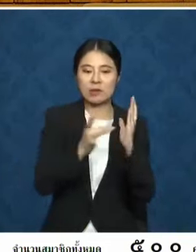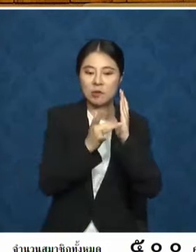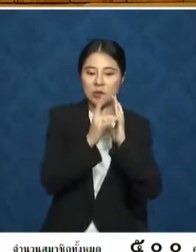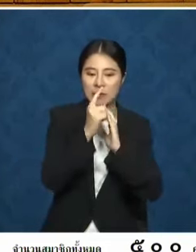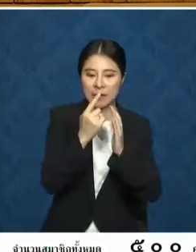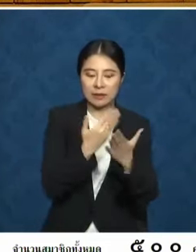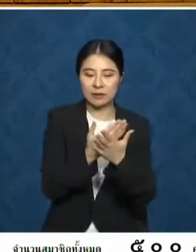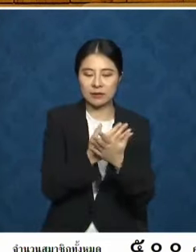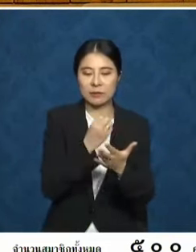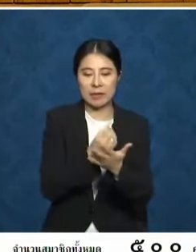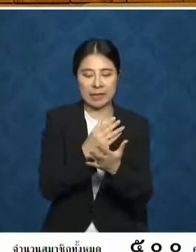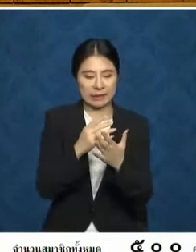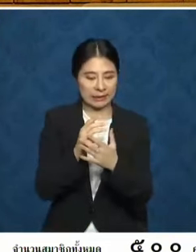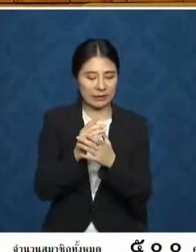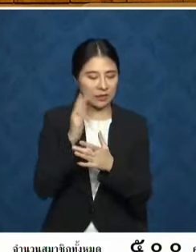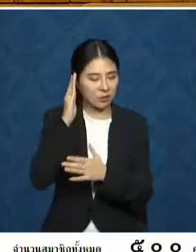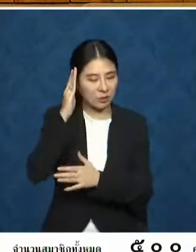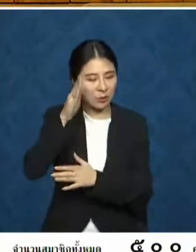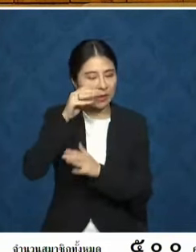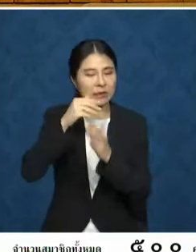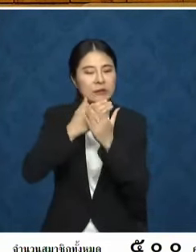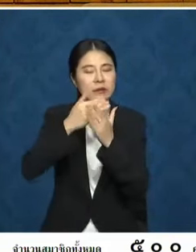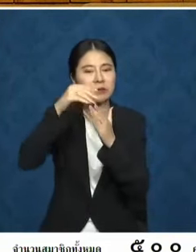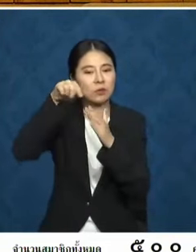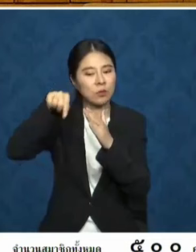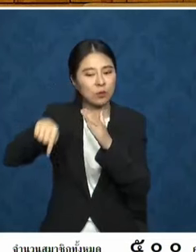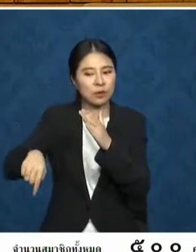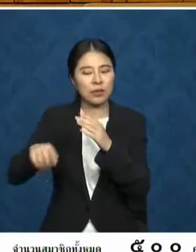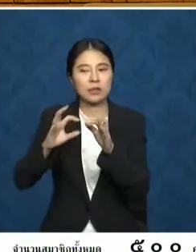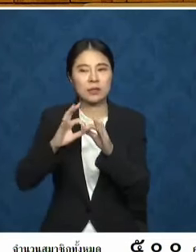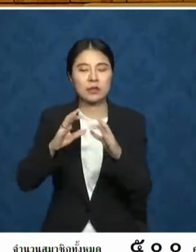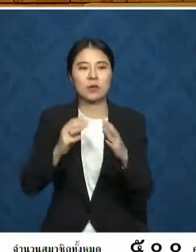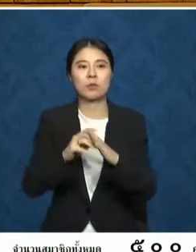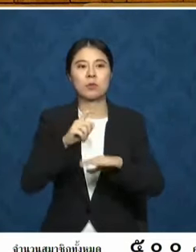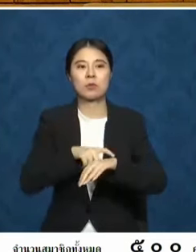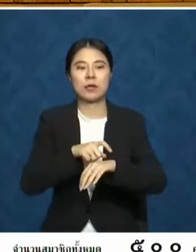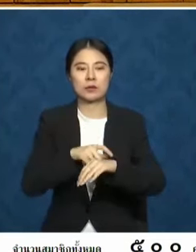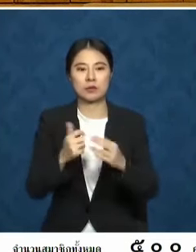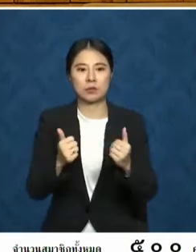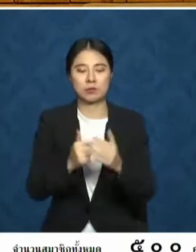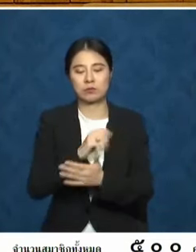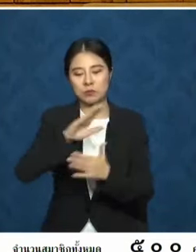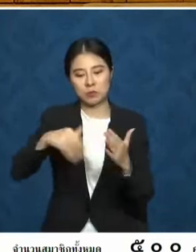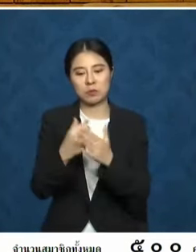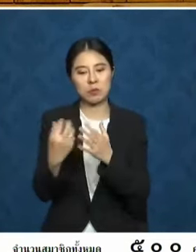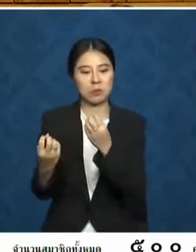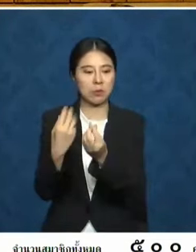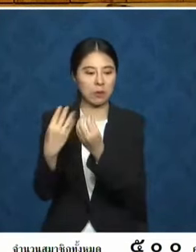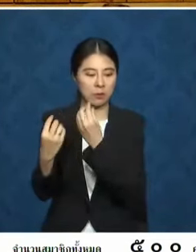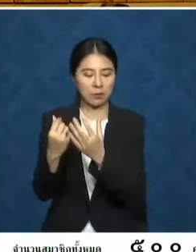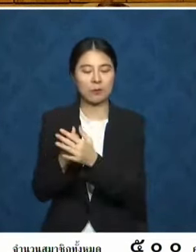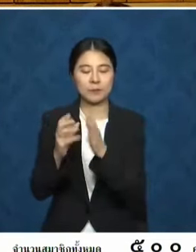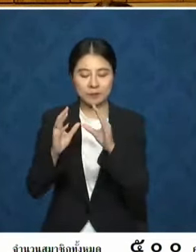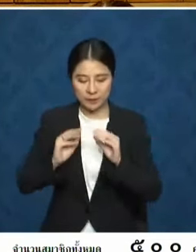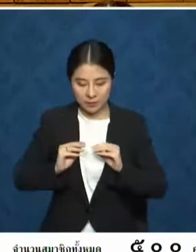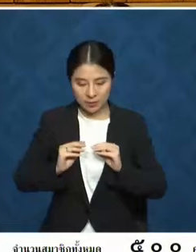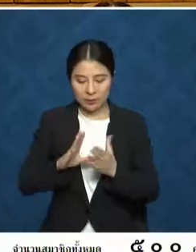ัชนวัตกรรก็ควรที่จะมีการปรบราคาที่ประกาศตามระยะเวลาครัก็น้มรับข้อคคามเหนและขอพระคุณท่